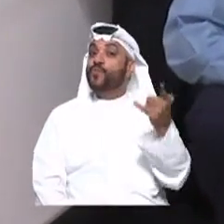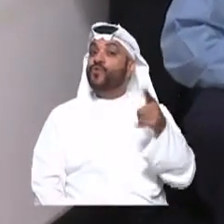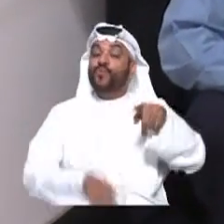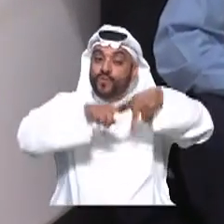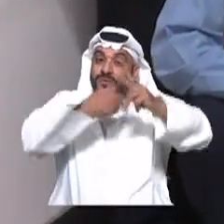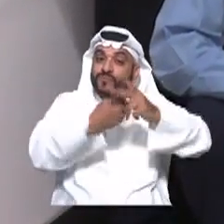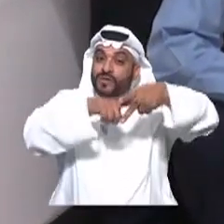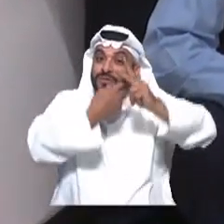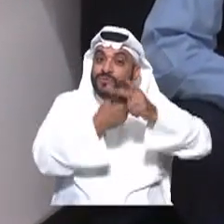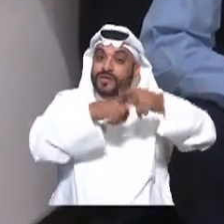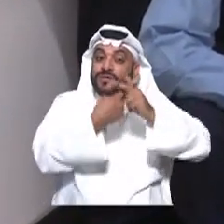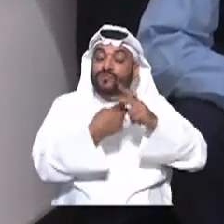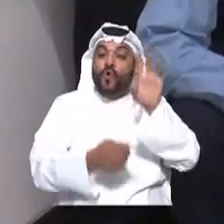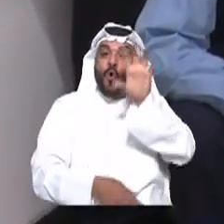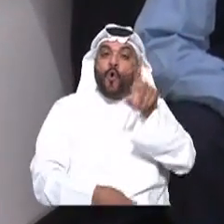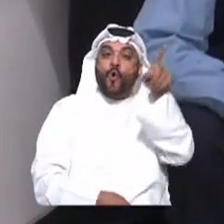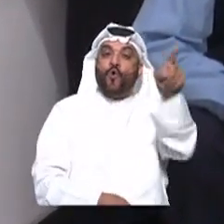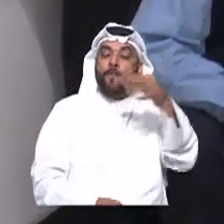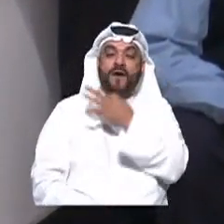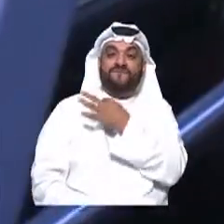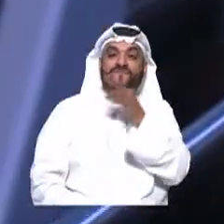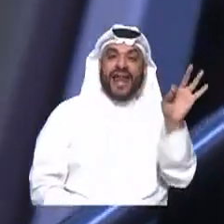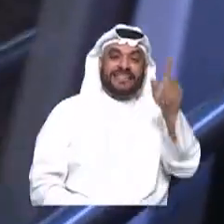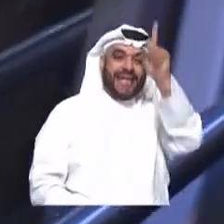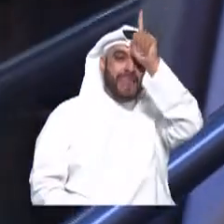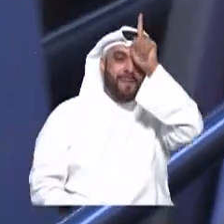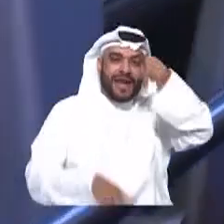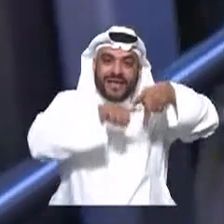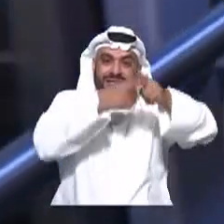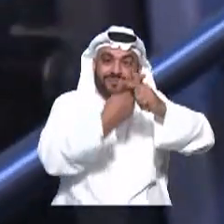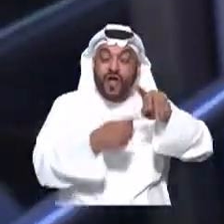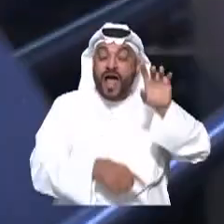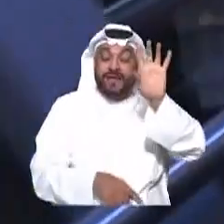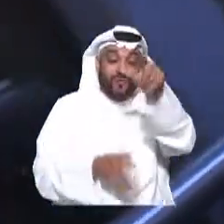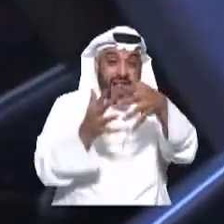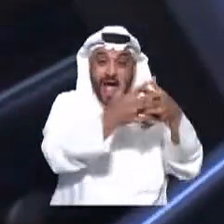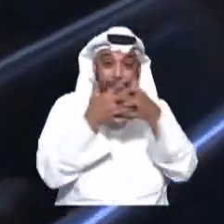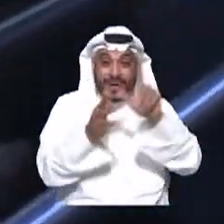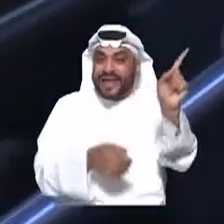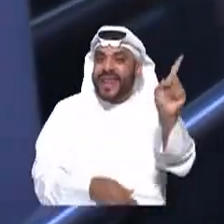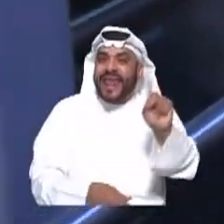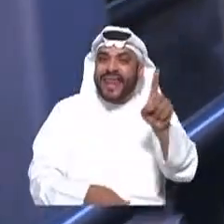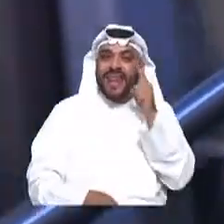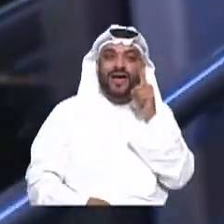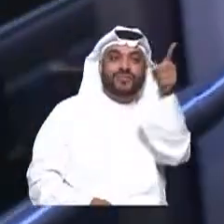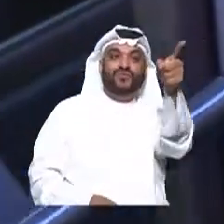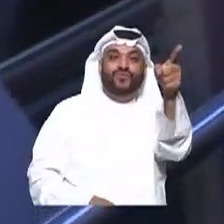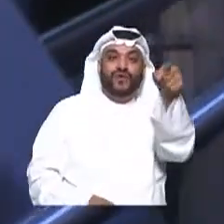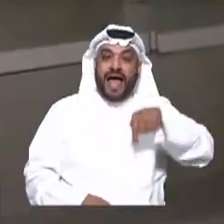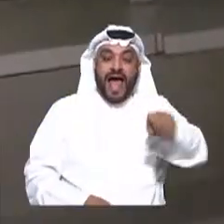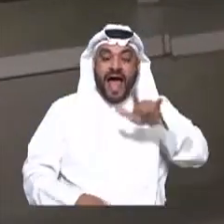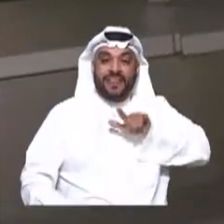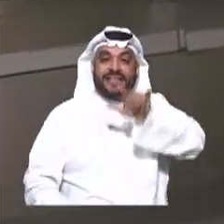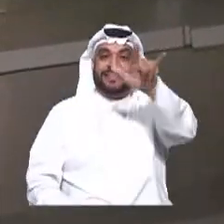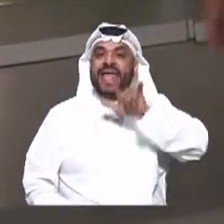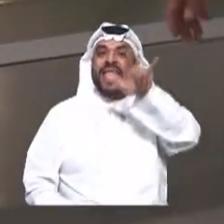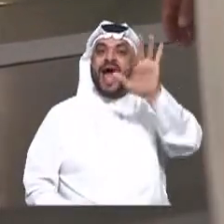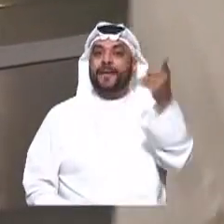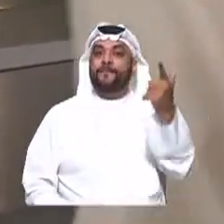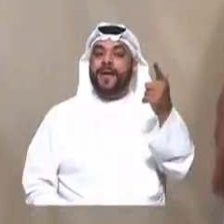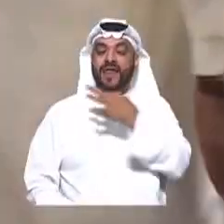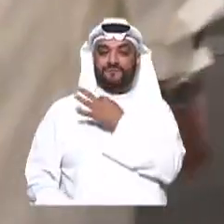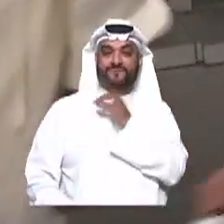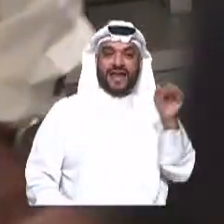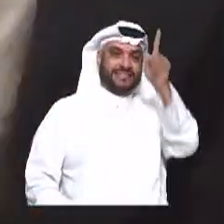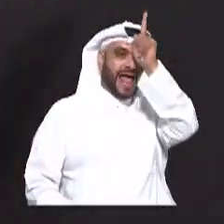للأسطول الجوي لدولة الكويت، وبما يتماشى مع التطور العالمي في مجال صناعة الطائرات الجوية. يأتي